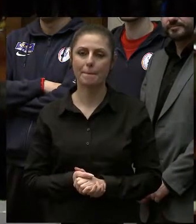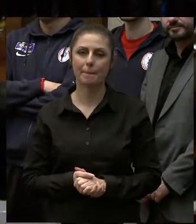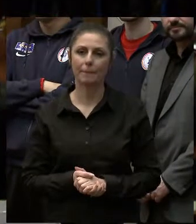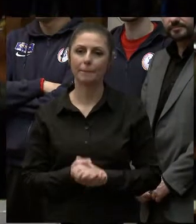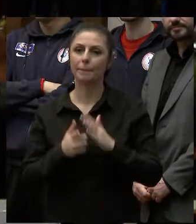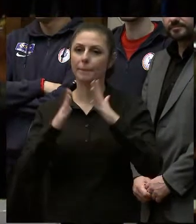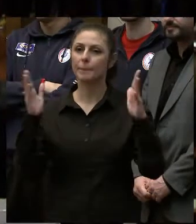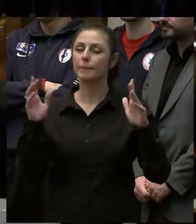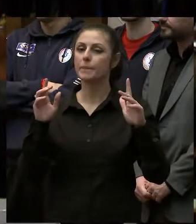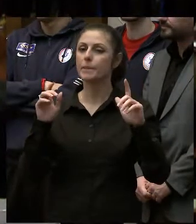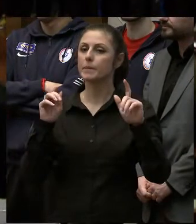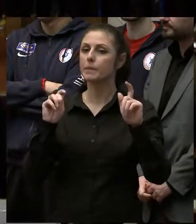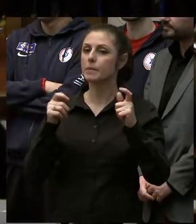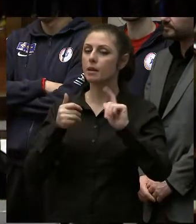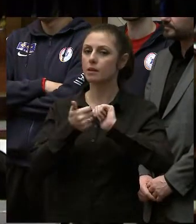Büyükçekmece'de spor